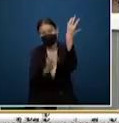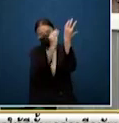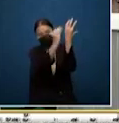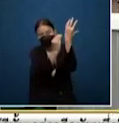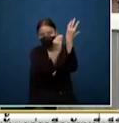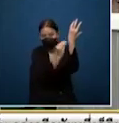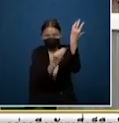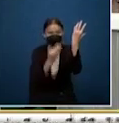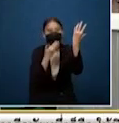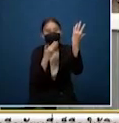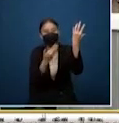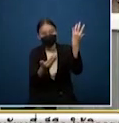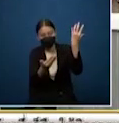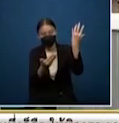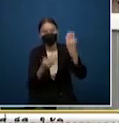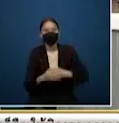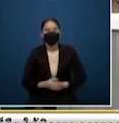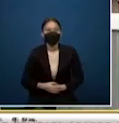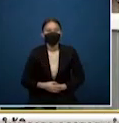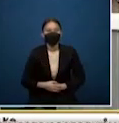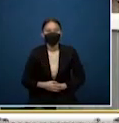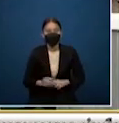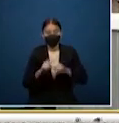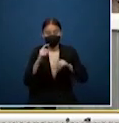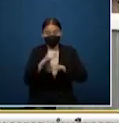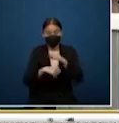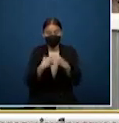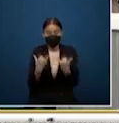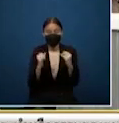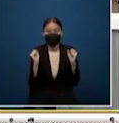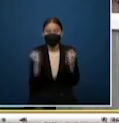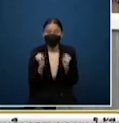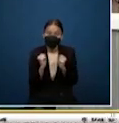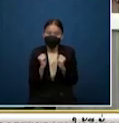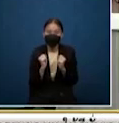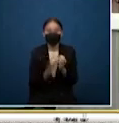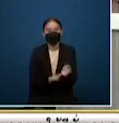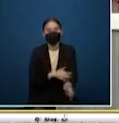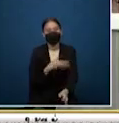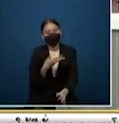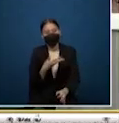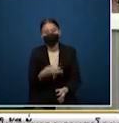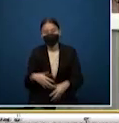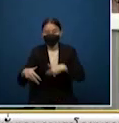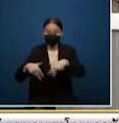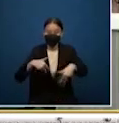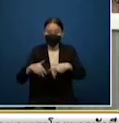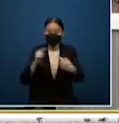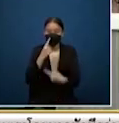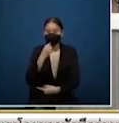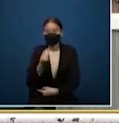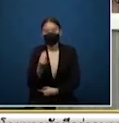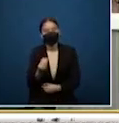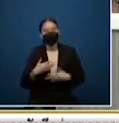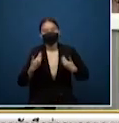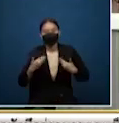เห็นที่แตกต่างกันไปนะครับบางท่านก็บอกว่าเห็นด้วยกับที่สสเขาเสนอแก้มานะครับ